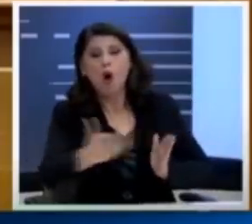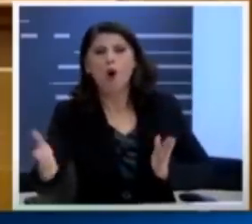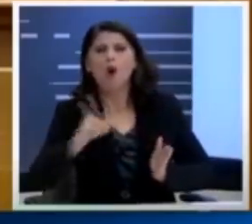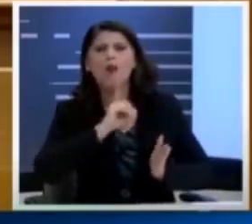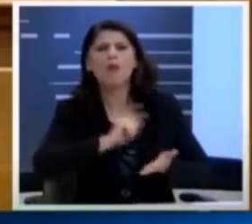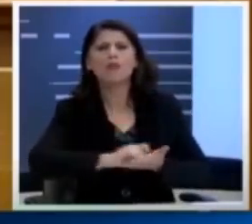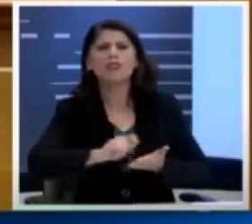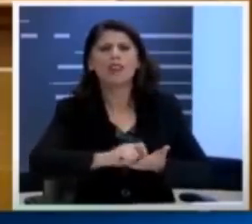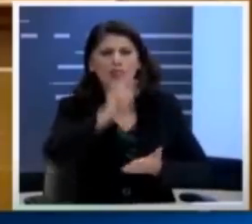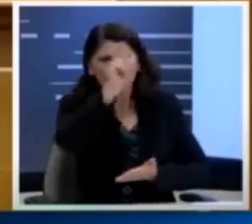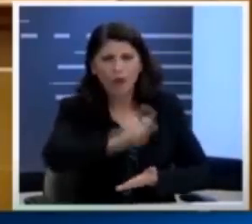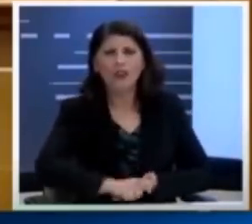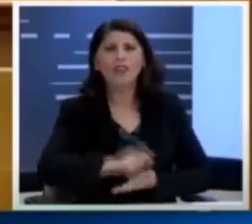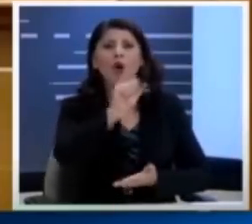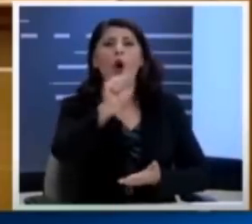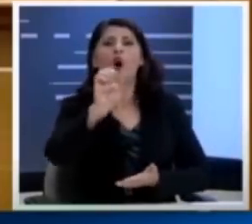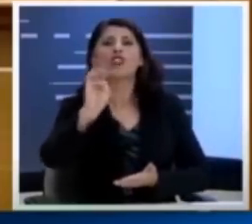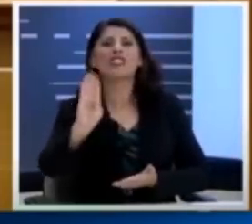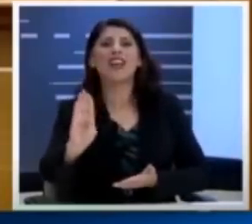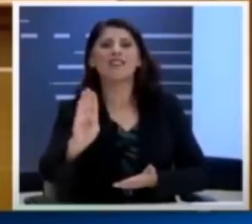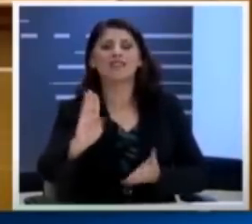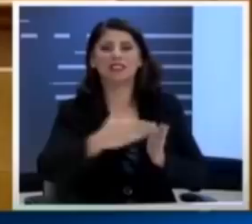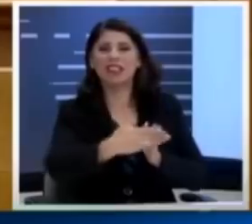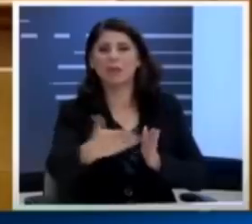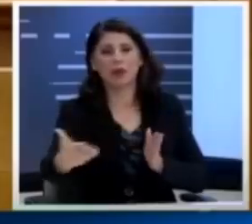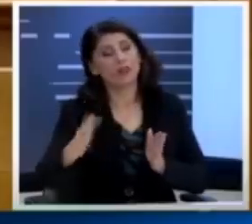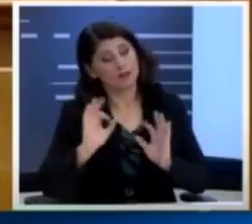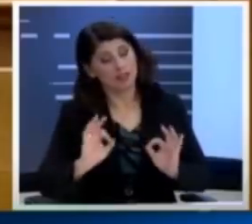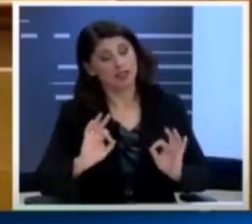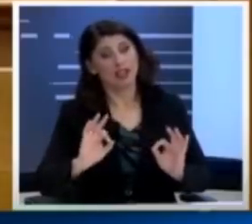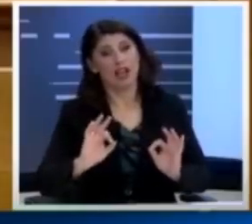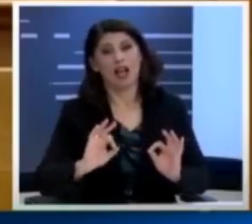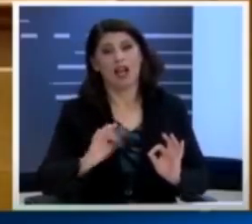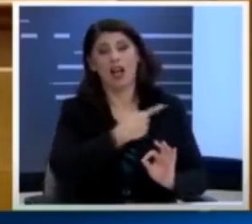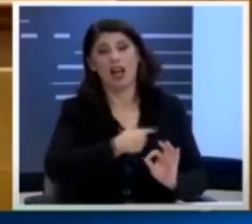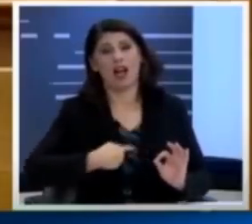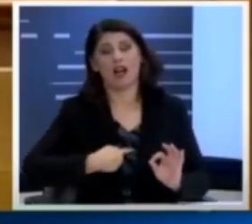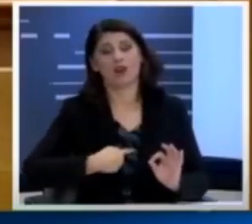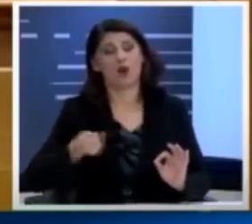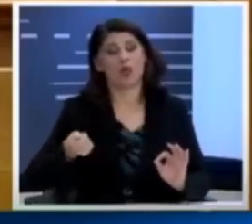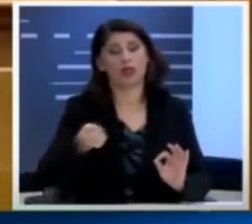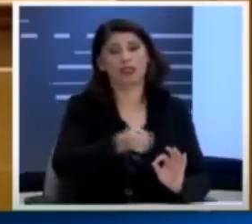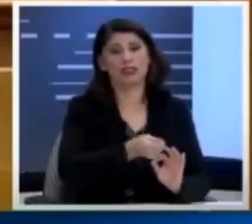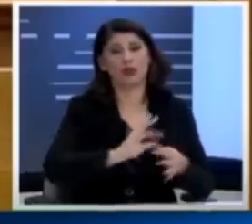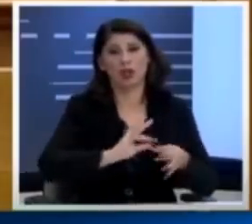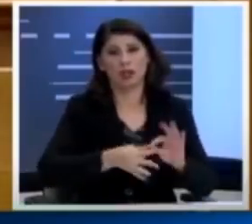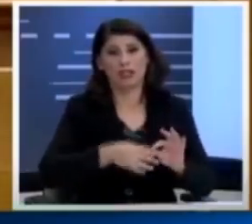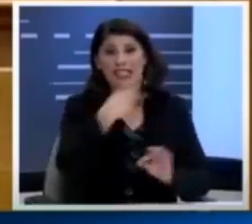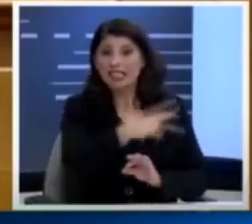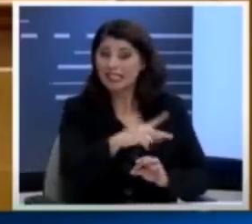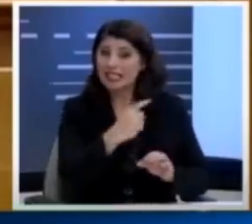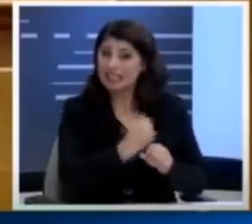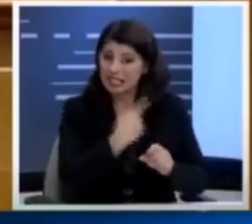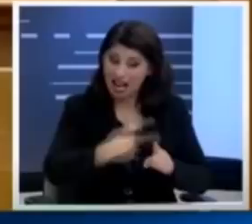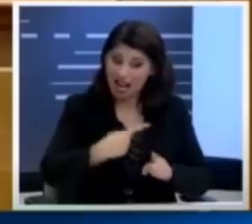είχε γράψει ο ίδιος ο ΣΕΒ και οι υπόλοιπες βέβαια εργοδοτικές οργανώσεις. Η δική σας Ελλάδα, η Ελλάδα